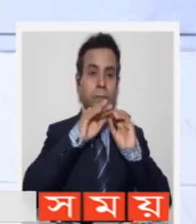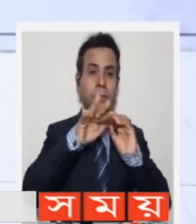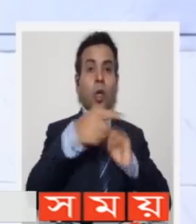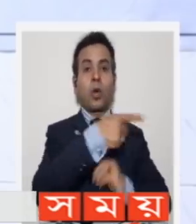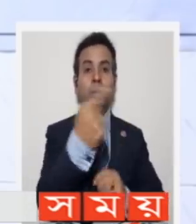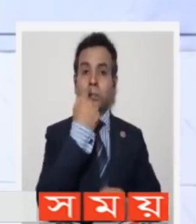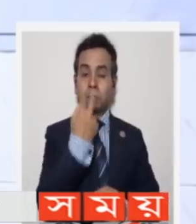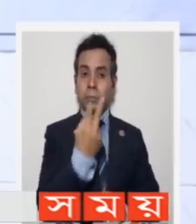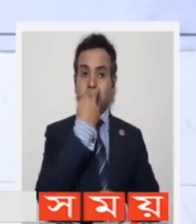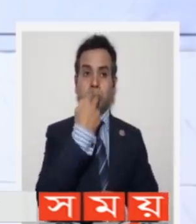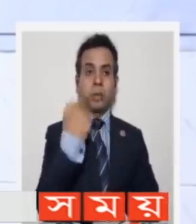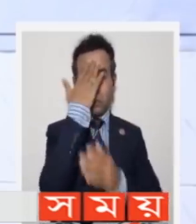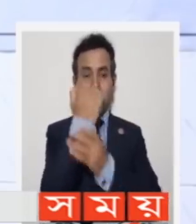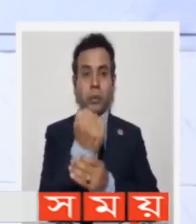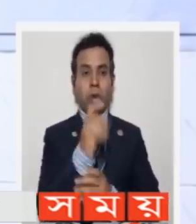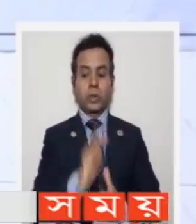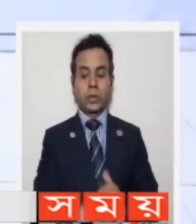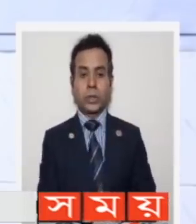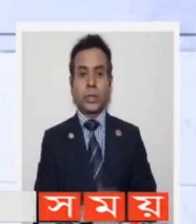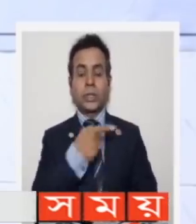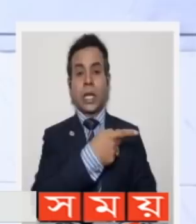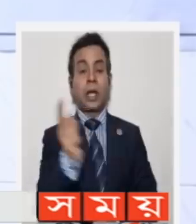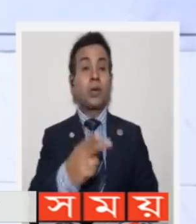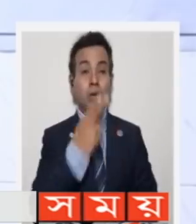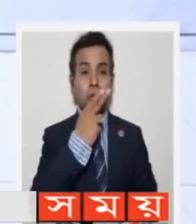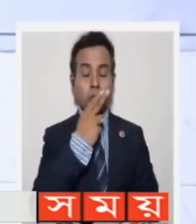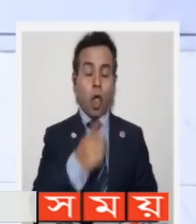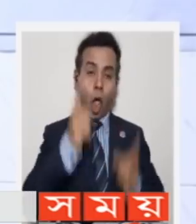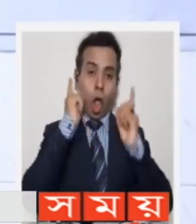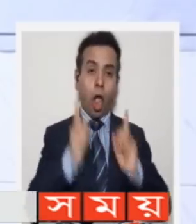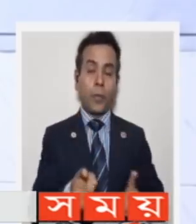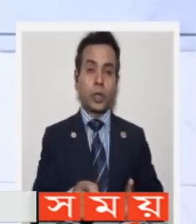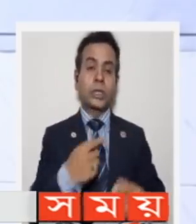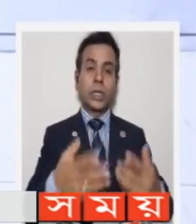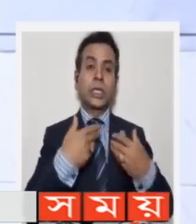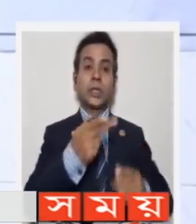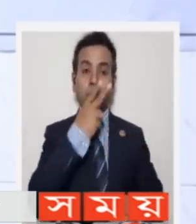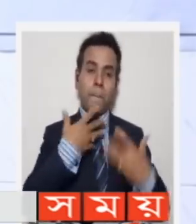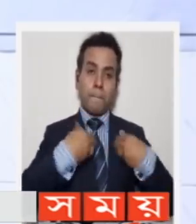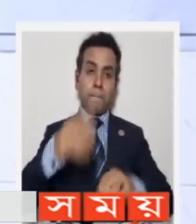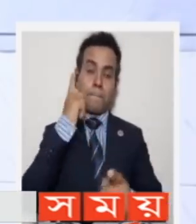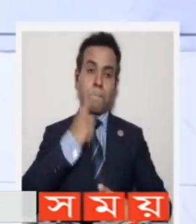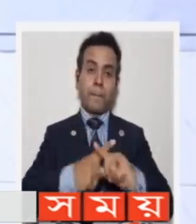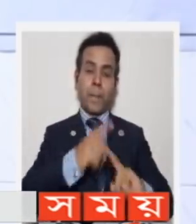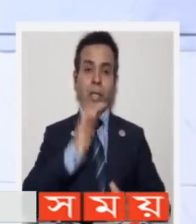অন্য বয়োজ্যেষ্ঠ কোনো মানুষের সামনে আপনার ধূমপানের জন্য